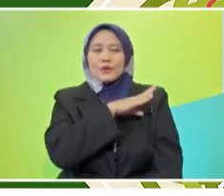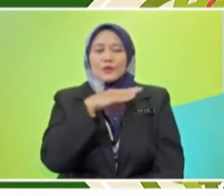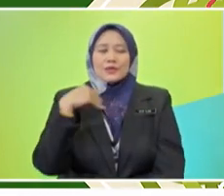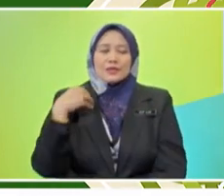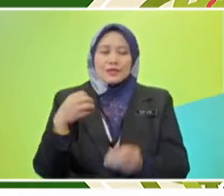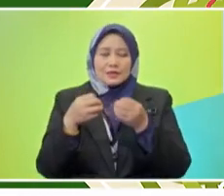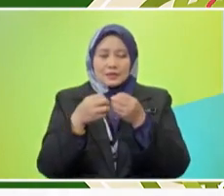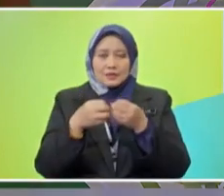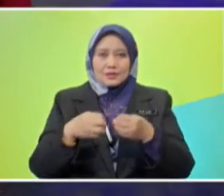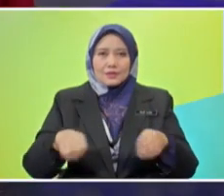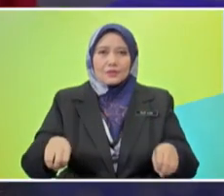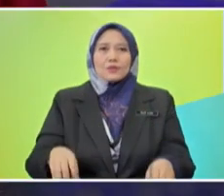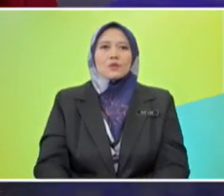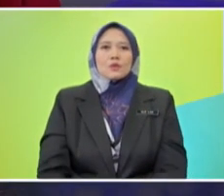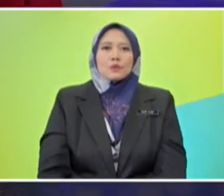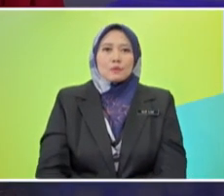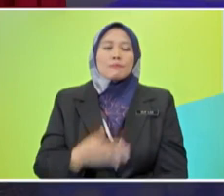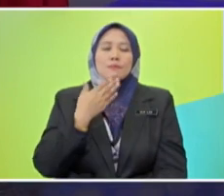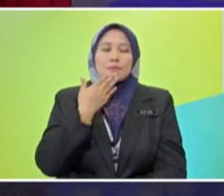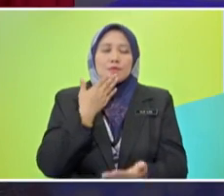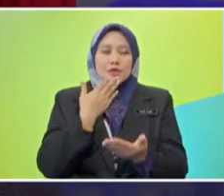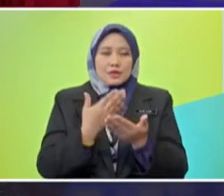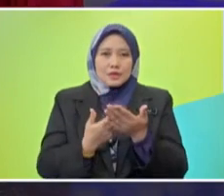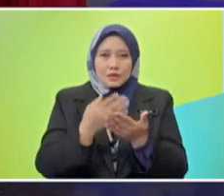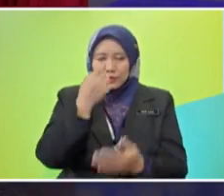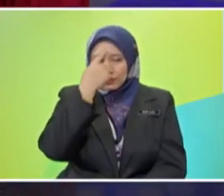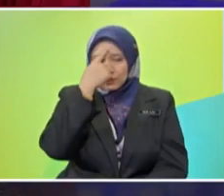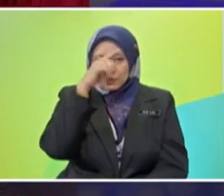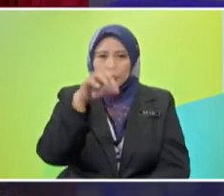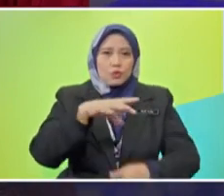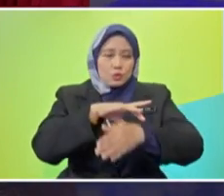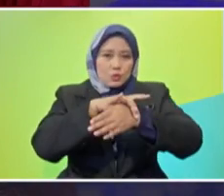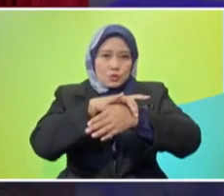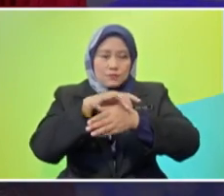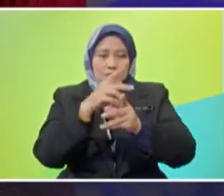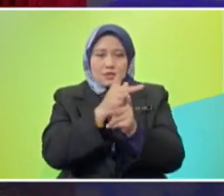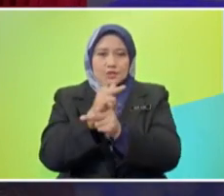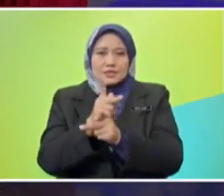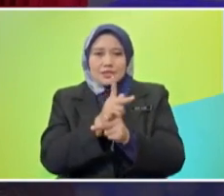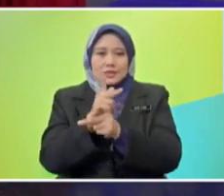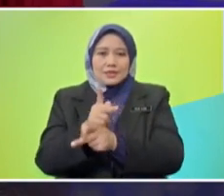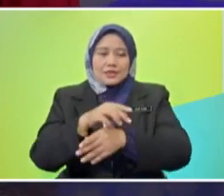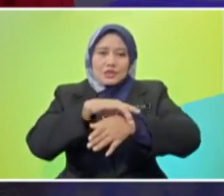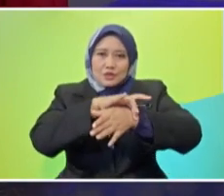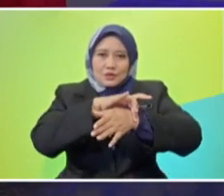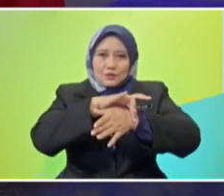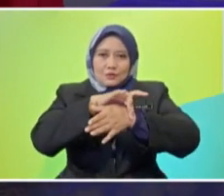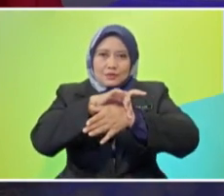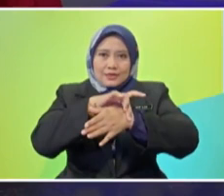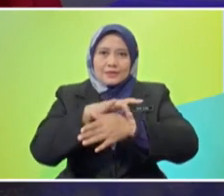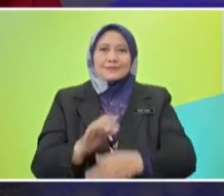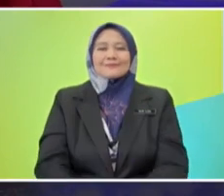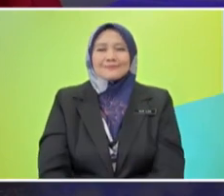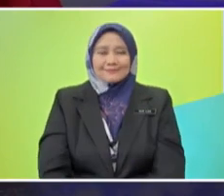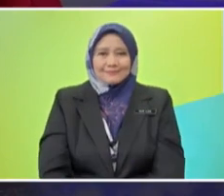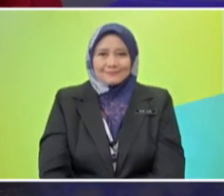Fizi 6 bintang. Buah oren lah lepas ni. Ini mak kita punya. Ya. Nanti kita buat jus oren